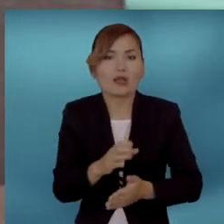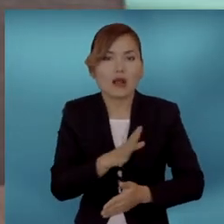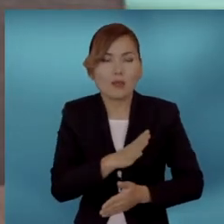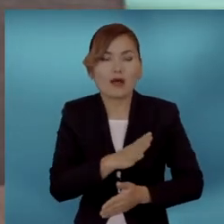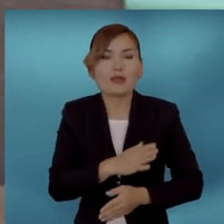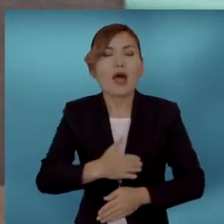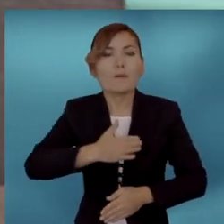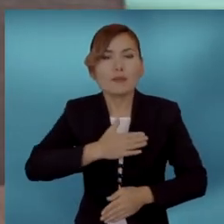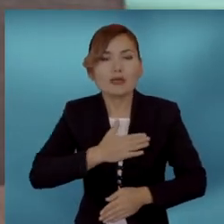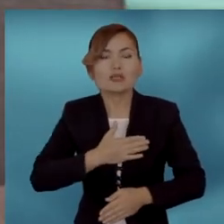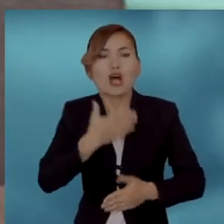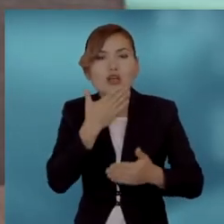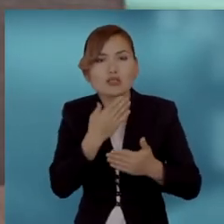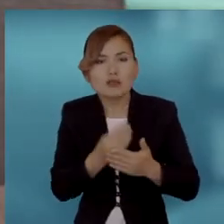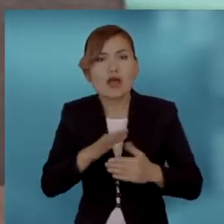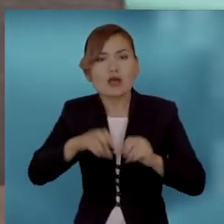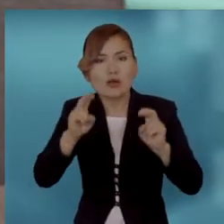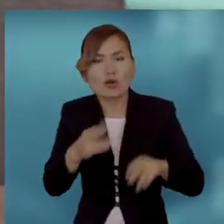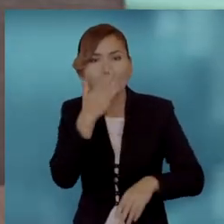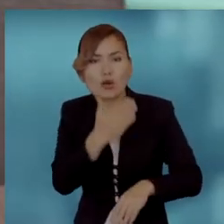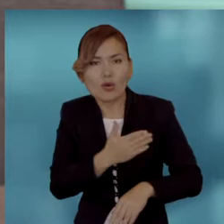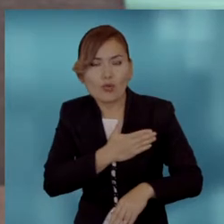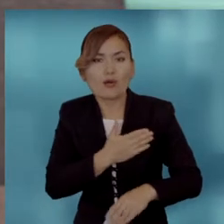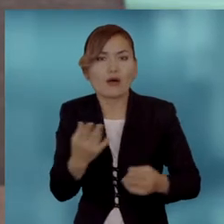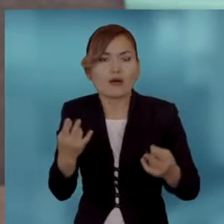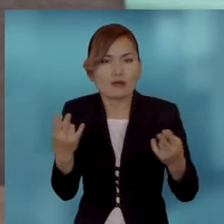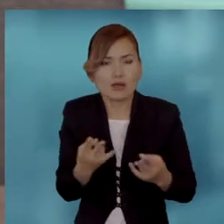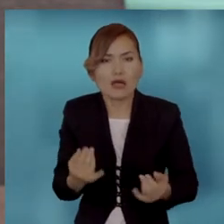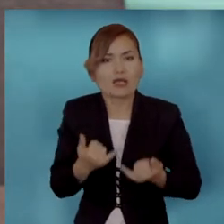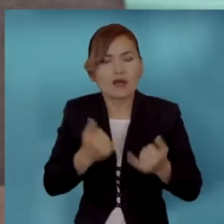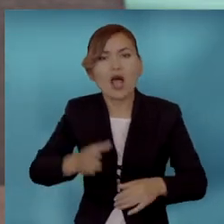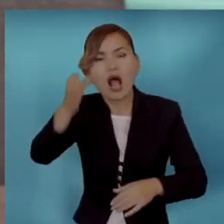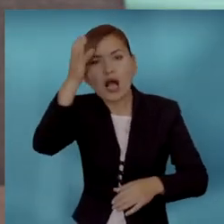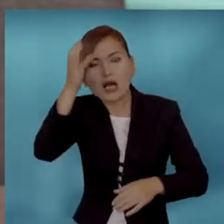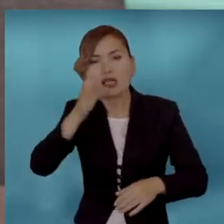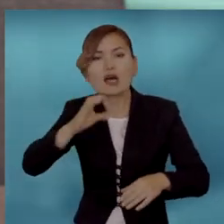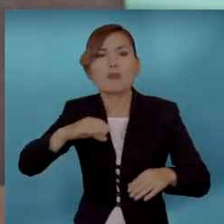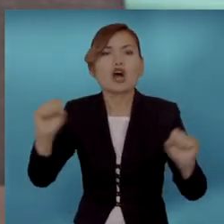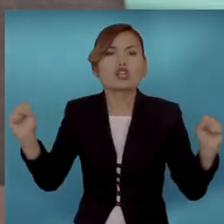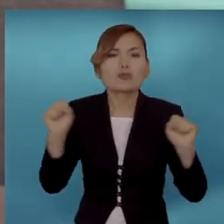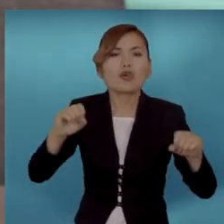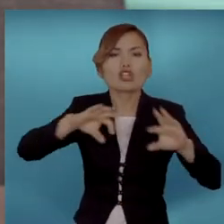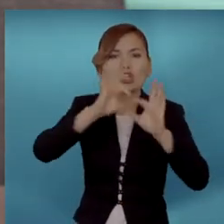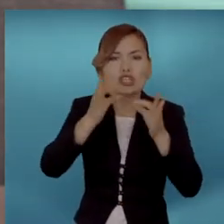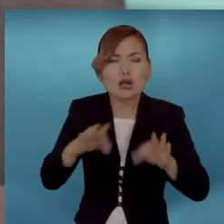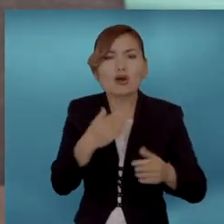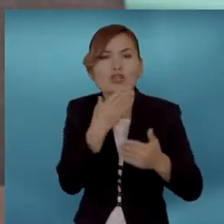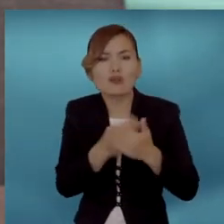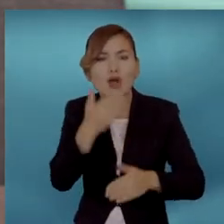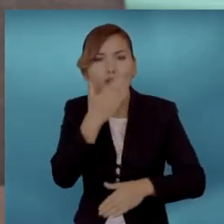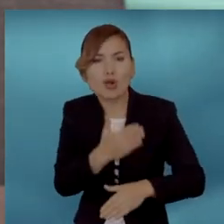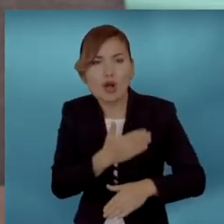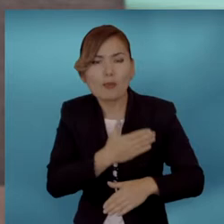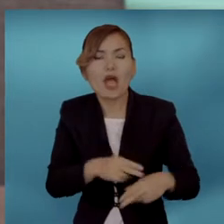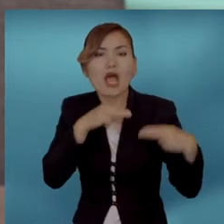Қандай іспен айналыссаңыз да, әрқашан еңбектену керек. Мейлі ол ғылым, спорт, өнер не шығармашылық болсын. Еңбек